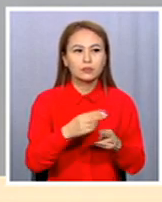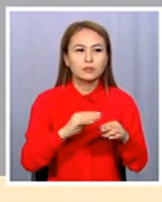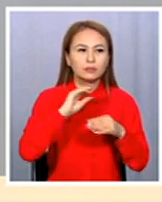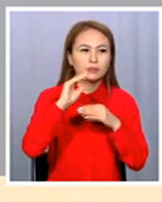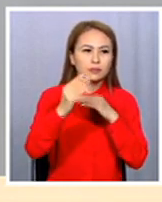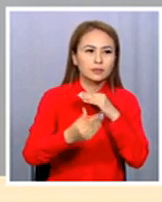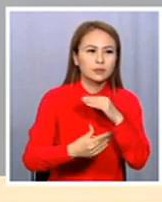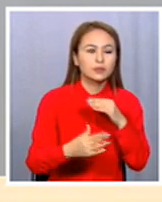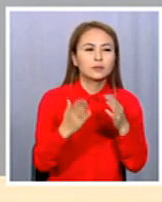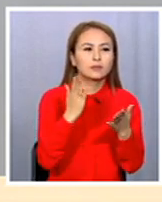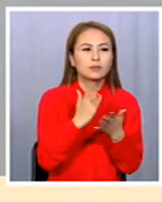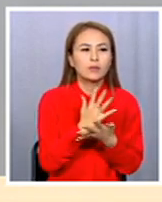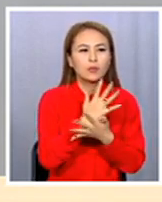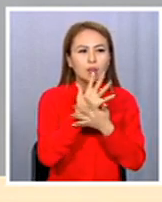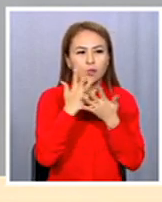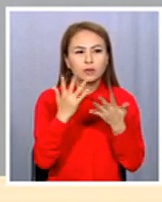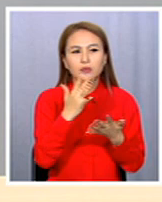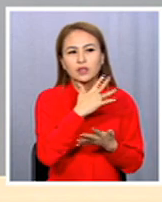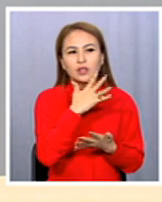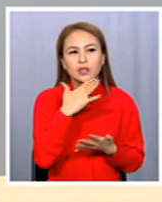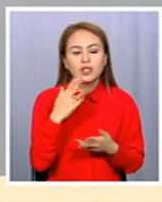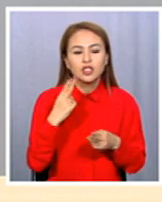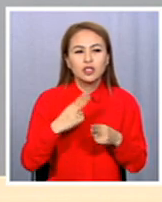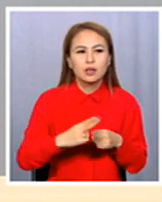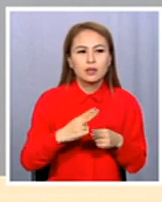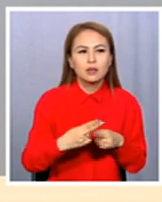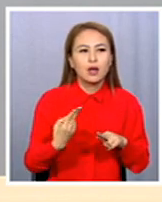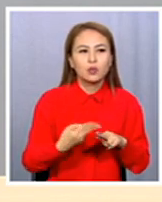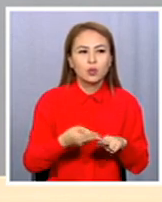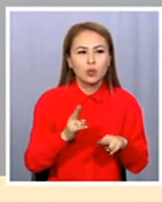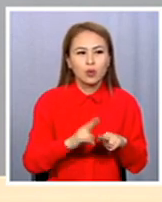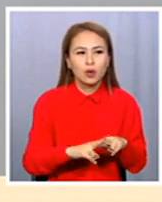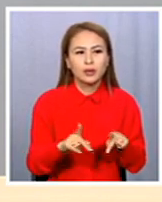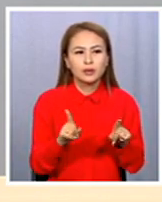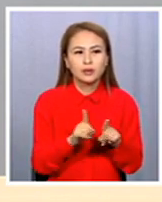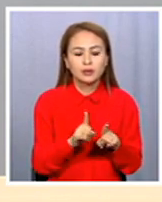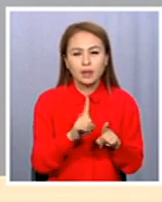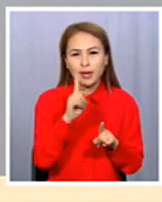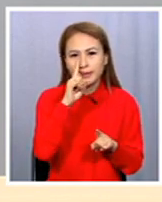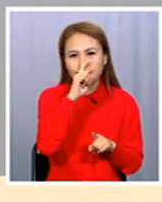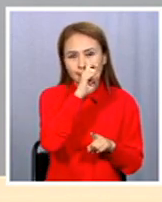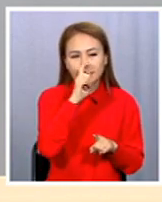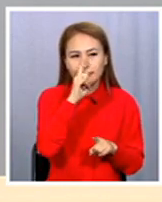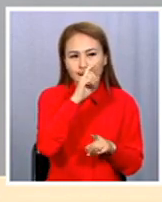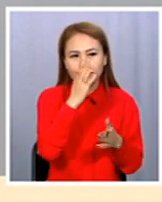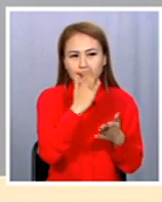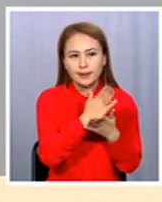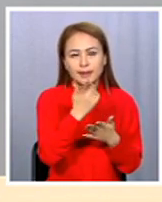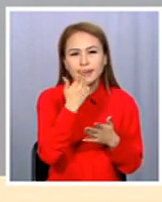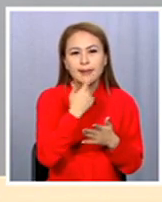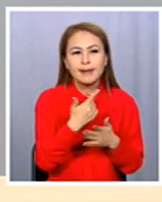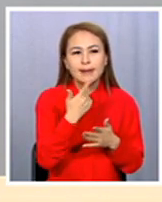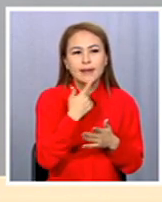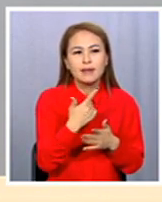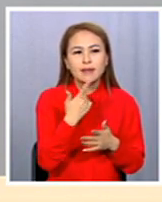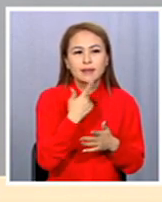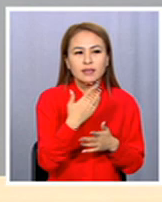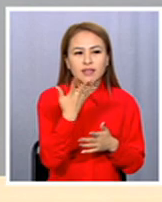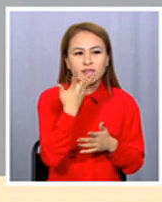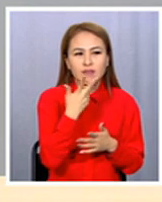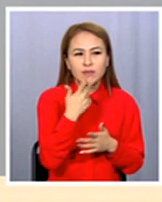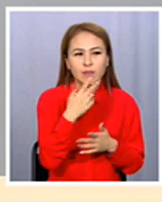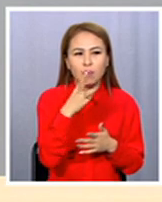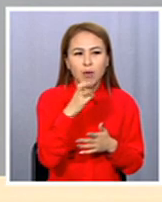планеты содержит большое количество железа, которое, окисляясь, дает красный свет. Марс